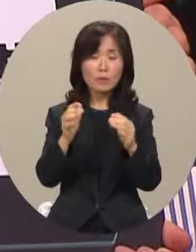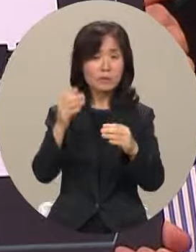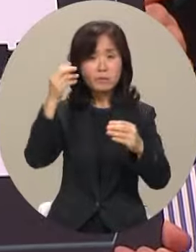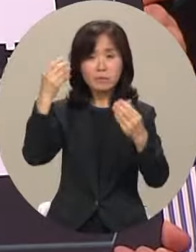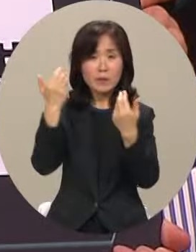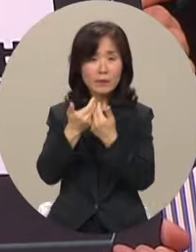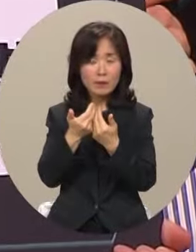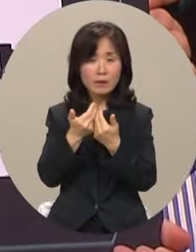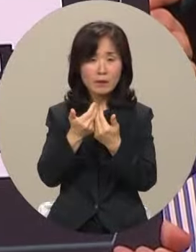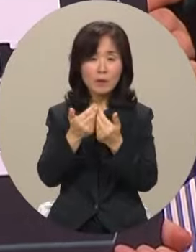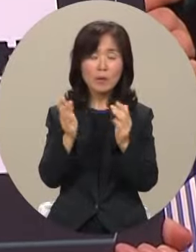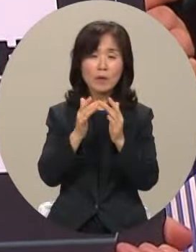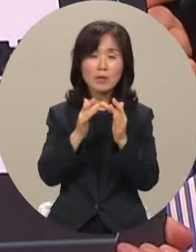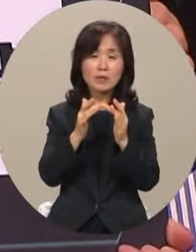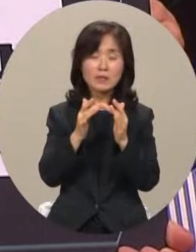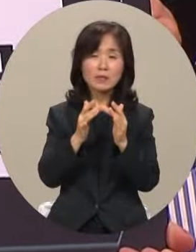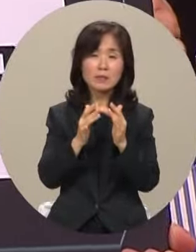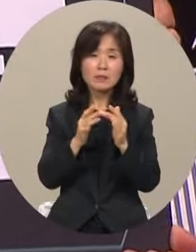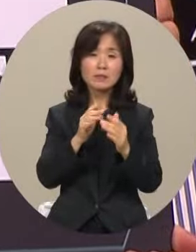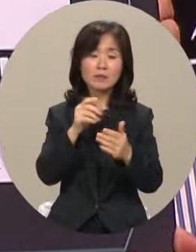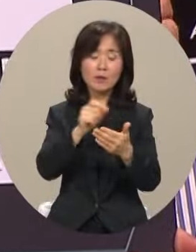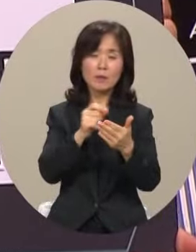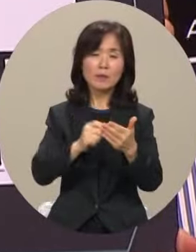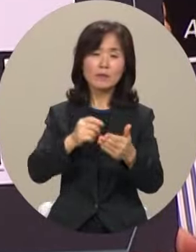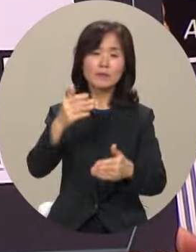명이 참여했습니다 EBS 뉴스 창입니다 대서